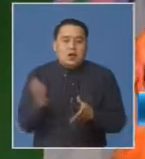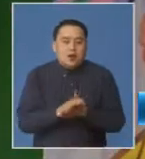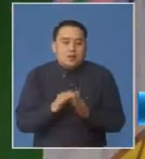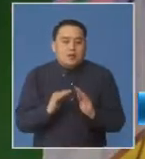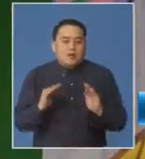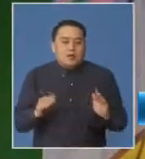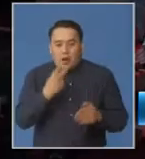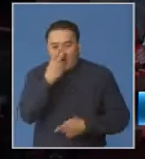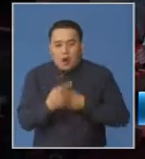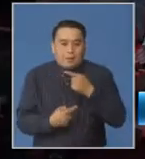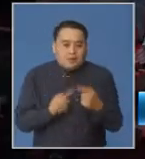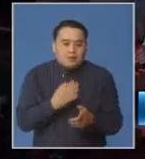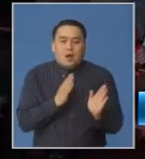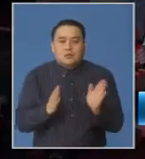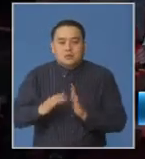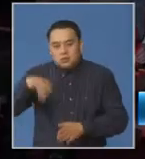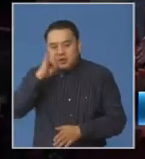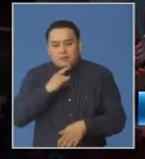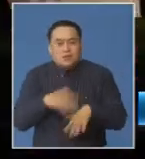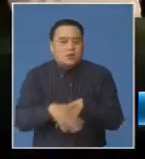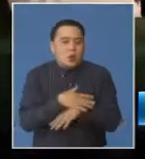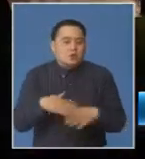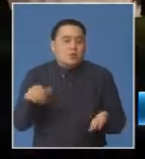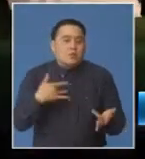с обычаями и традициями казахского народа. В